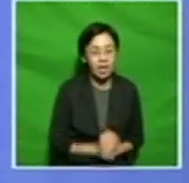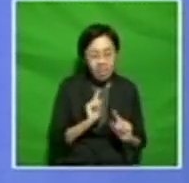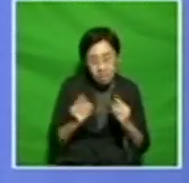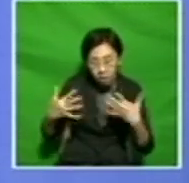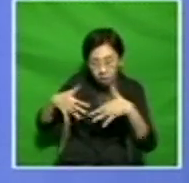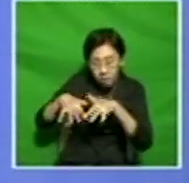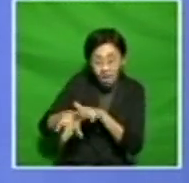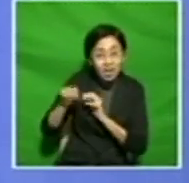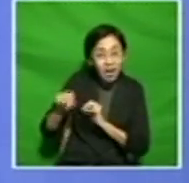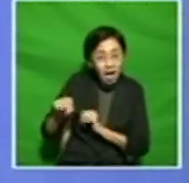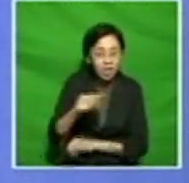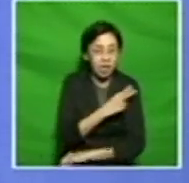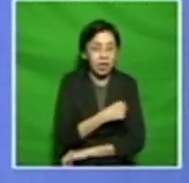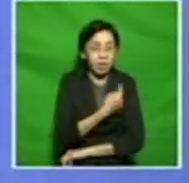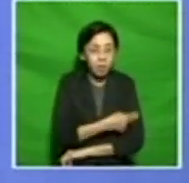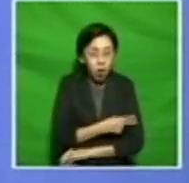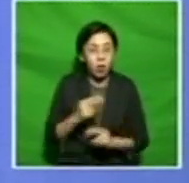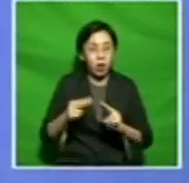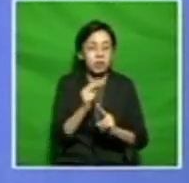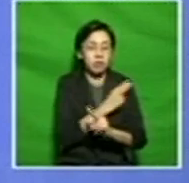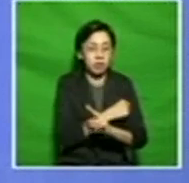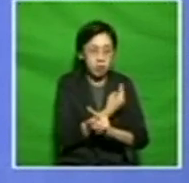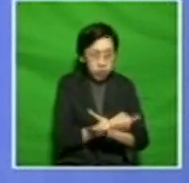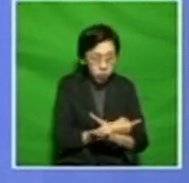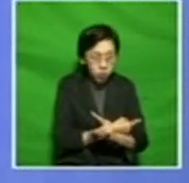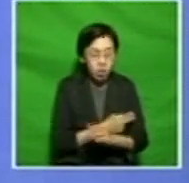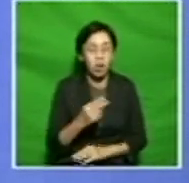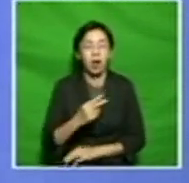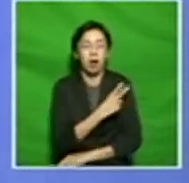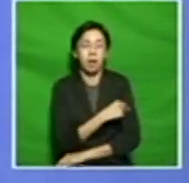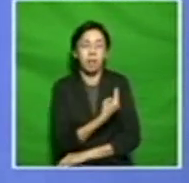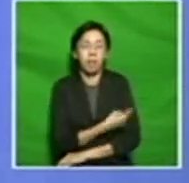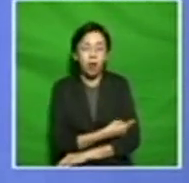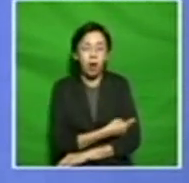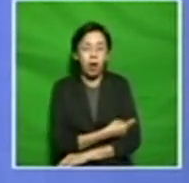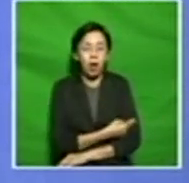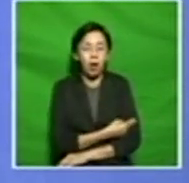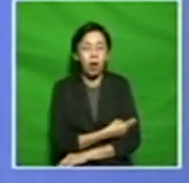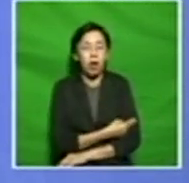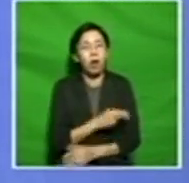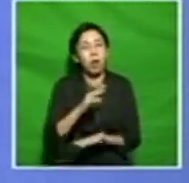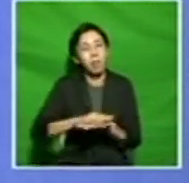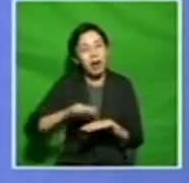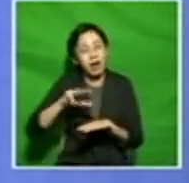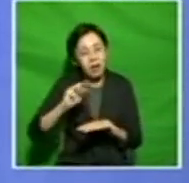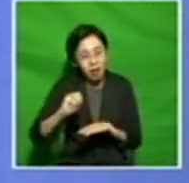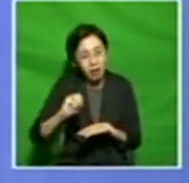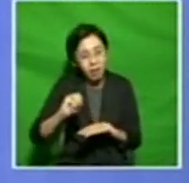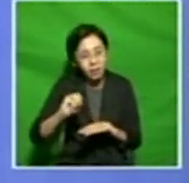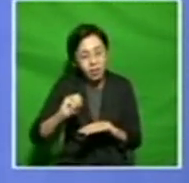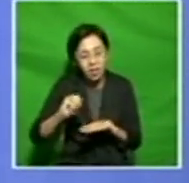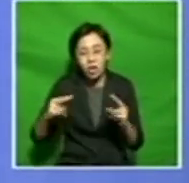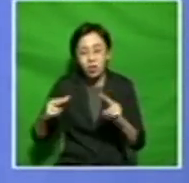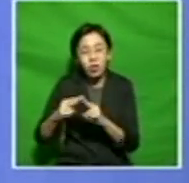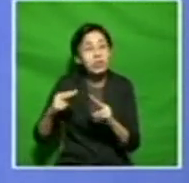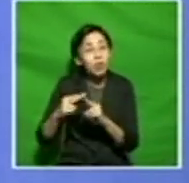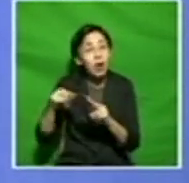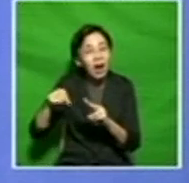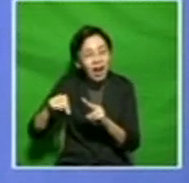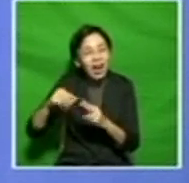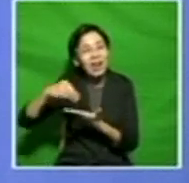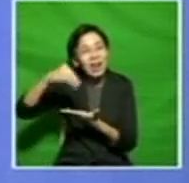านงานกับหมอของกระทรวงสาธารณสุขหมอของอาจารย์มหาวิทยาลัยซึ่งไปอยู่ในกระทรวงการอุดมศึกษ